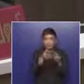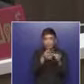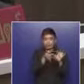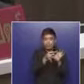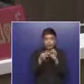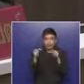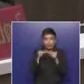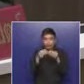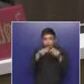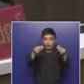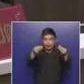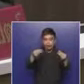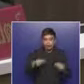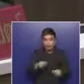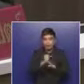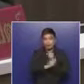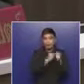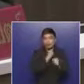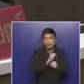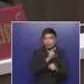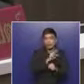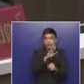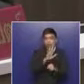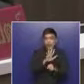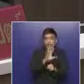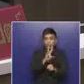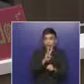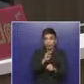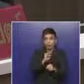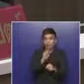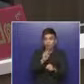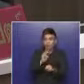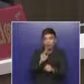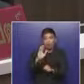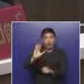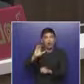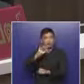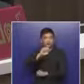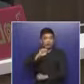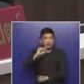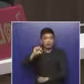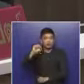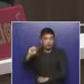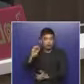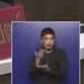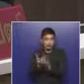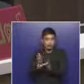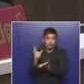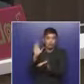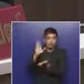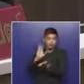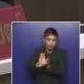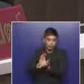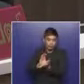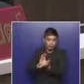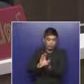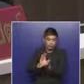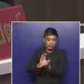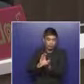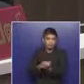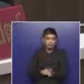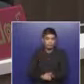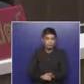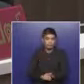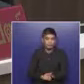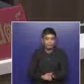ำปี2562ของกองทุนสนับสนุนการสร้างเสริมสุขภาพหรือสสส.ครับ